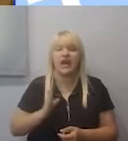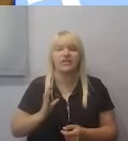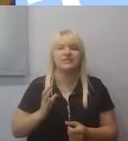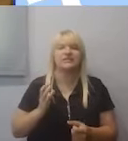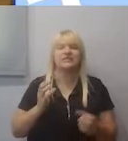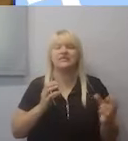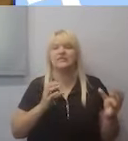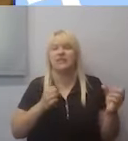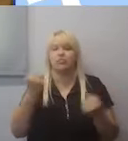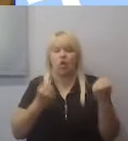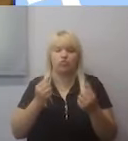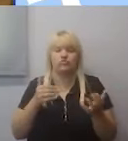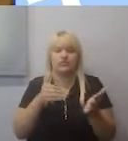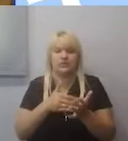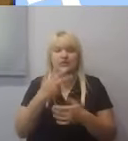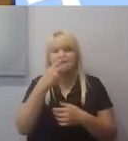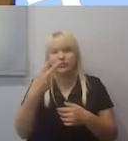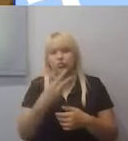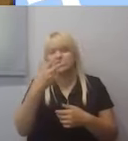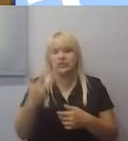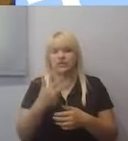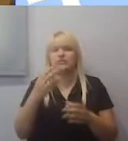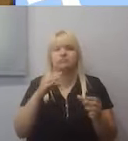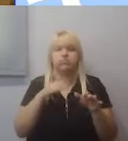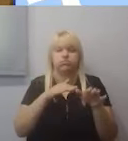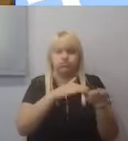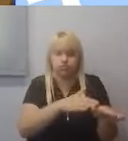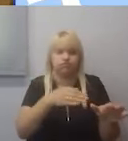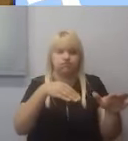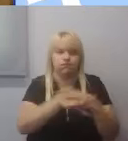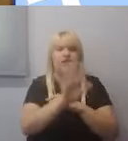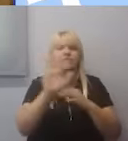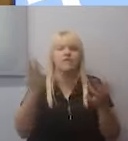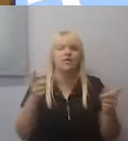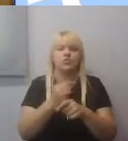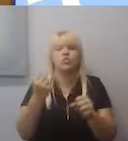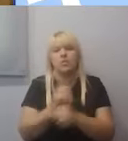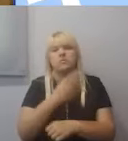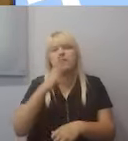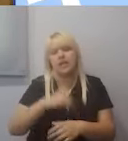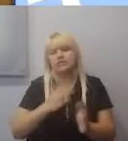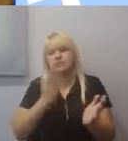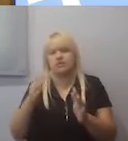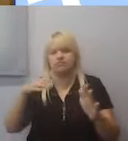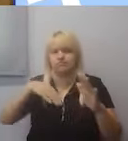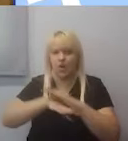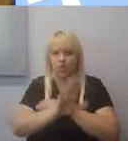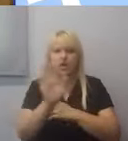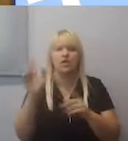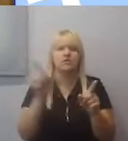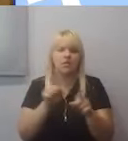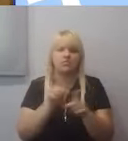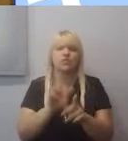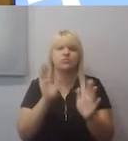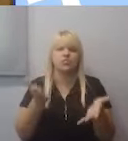stundas kamēr tu izperies cauri tad sastrēgumam vai tomēr pēc tam braukt ārā plus noteikti tur būtu ļoti